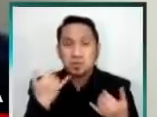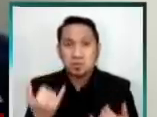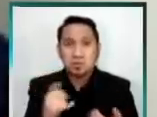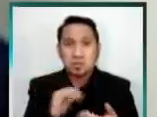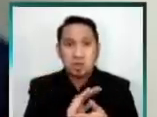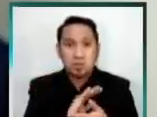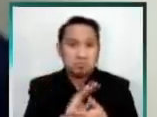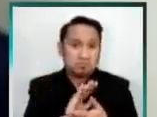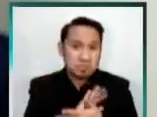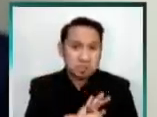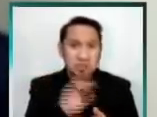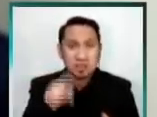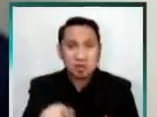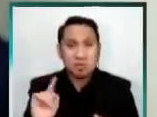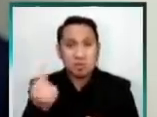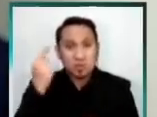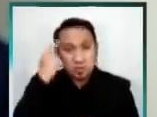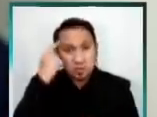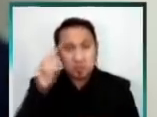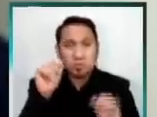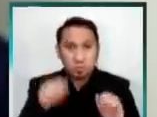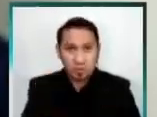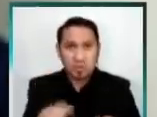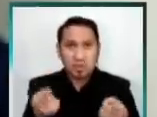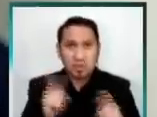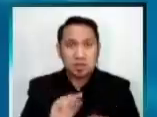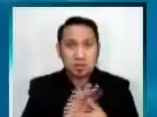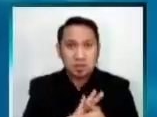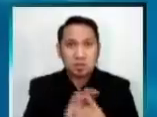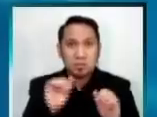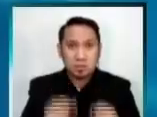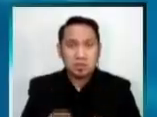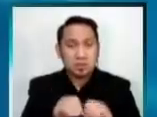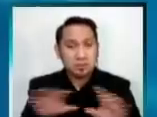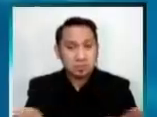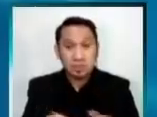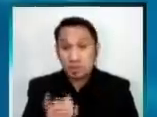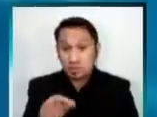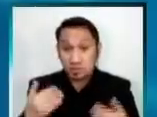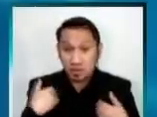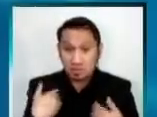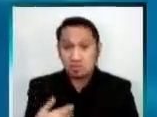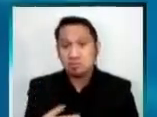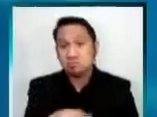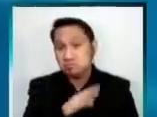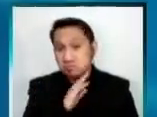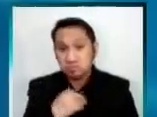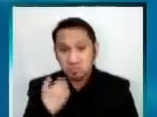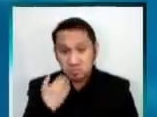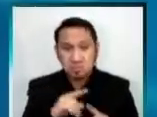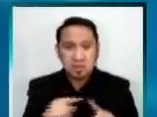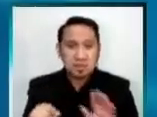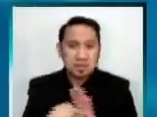dapat naisipin ay pwede itong COVID at pwede itong makahawa. Kung may sintomas pero negative naman sa antigen test,